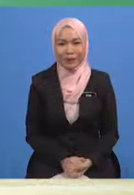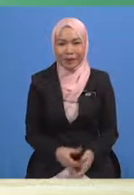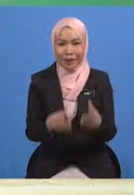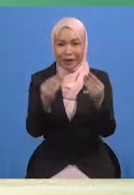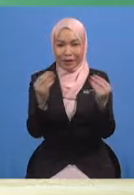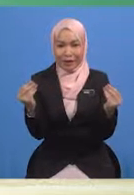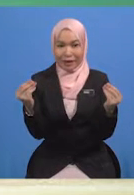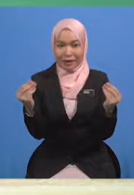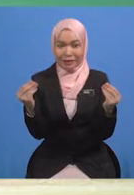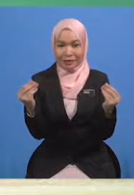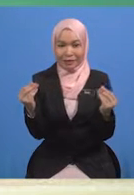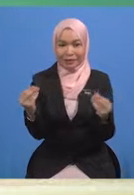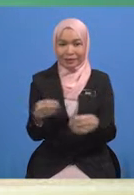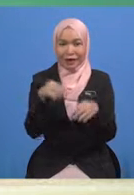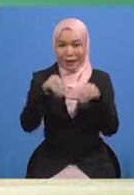tanah kebun,